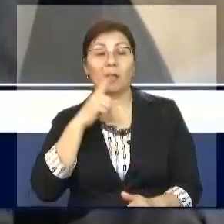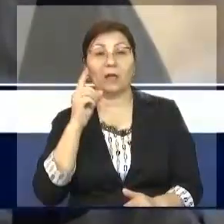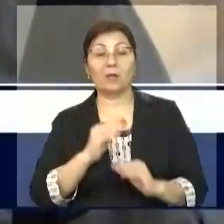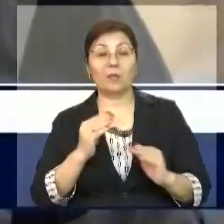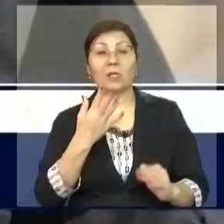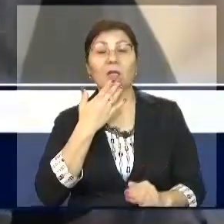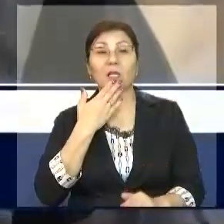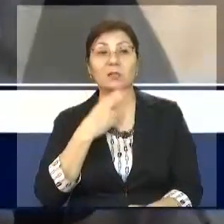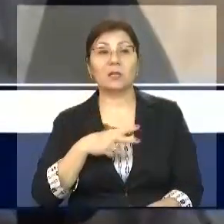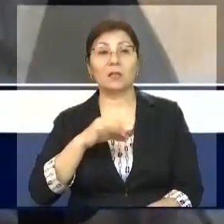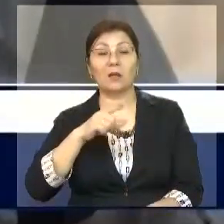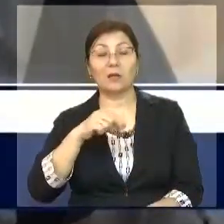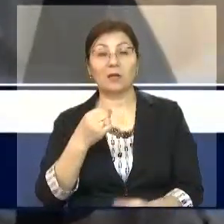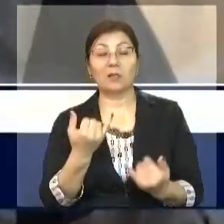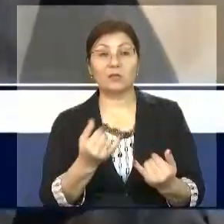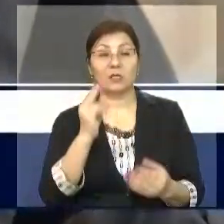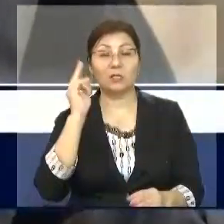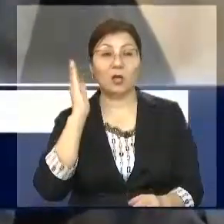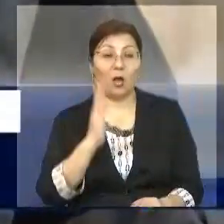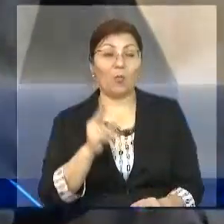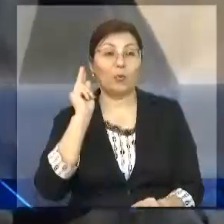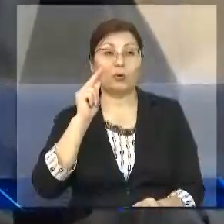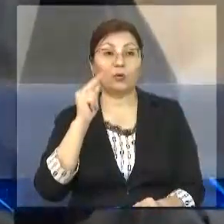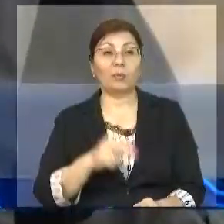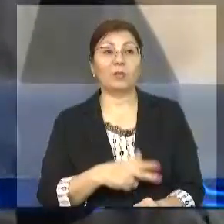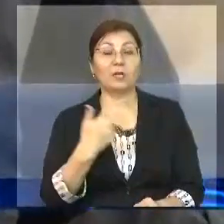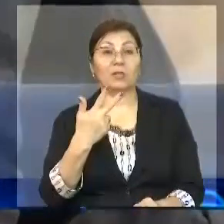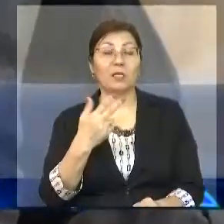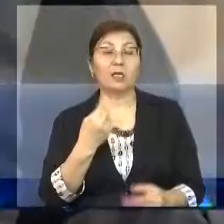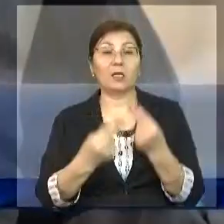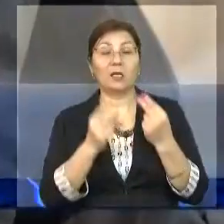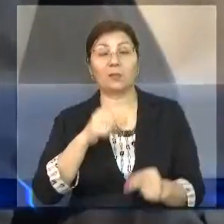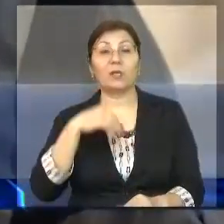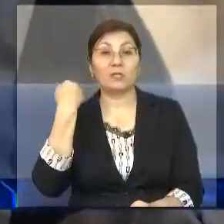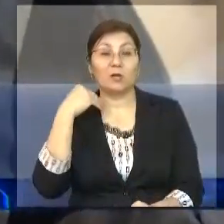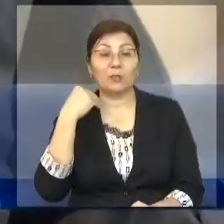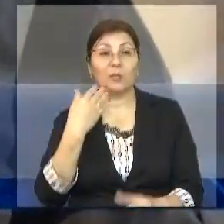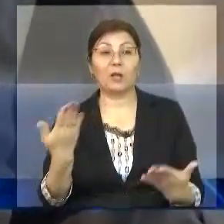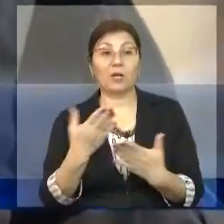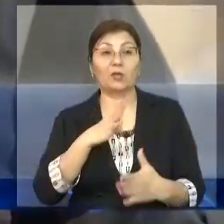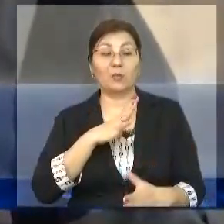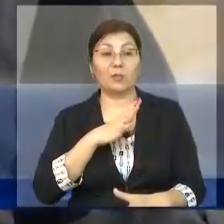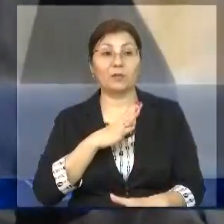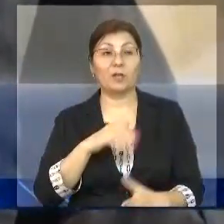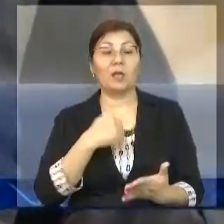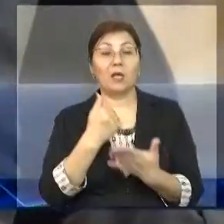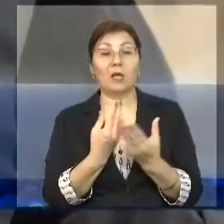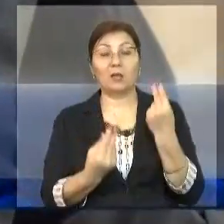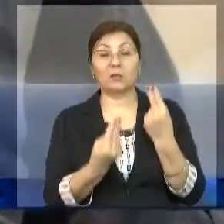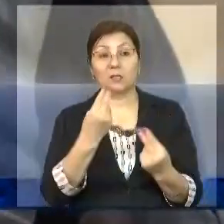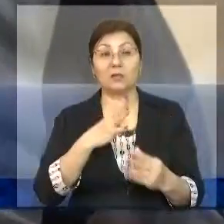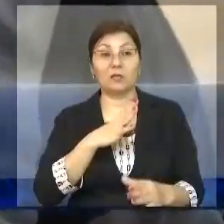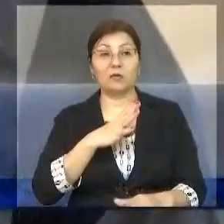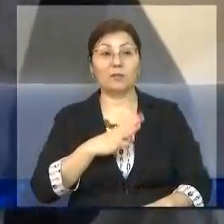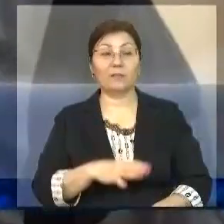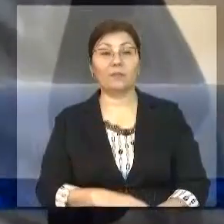национальных команд Да сейчас будут играть и кстати три игрока скбе которые были основными игроками Молодёжной